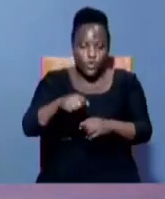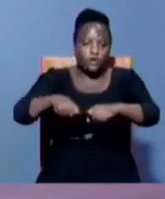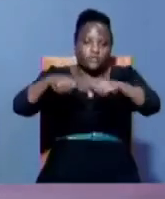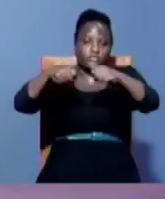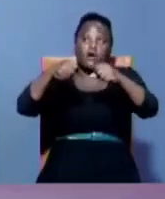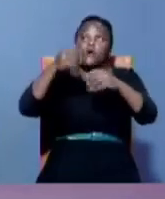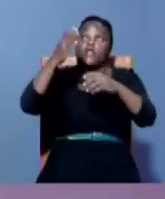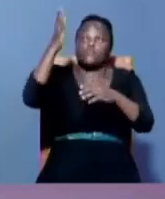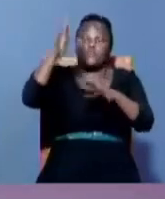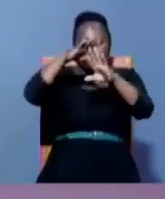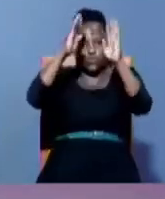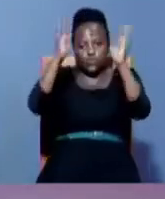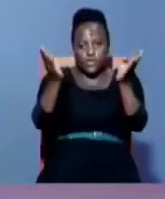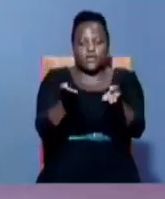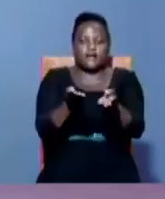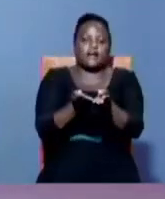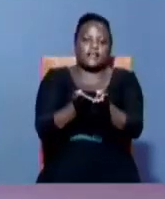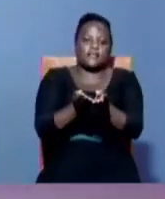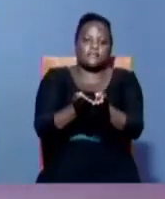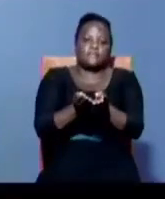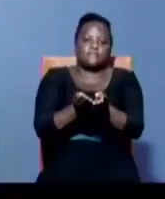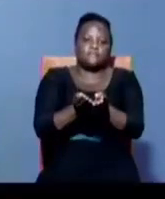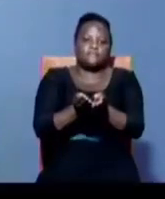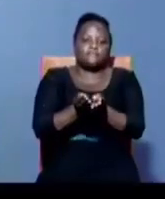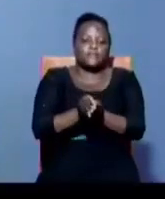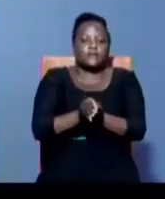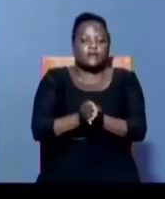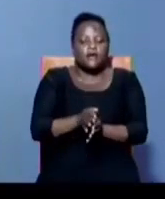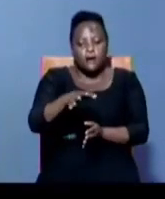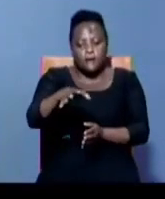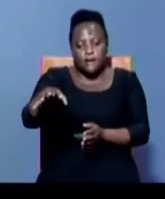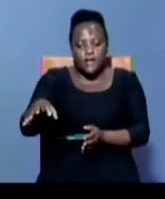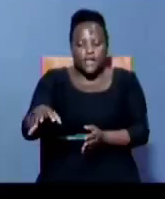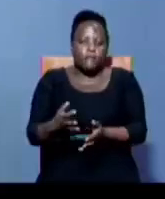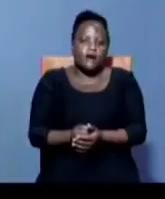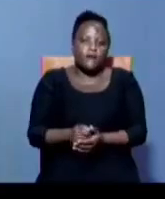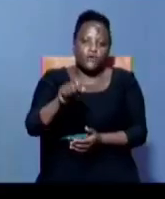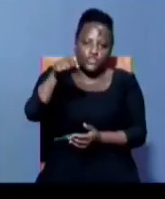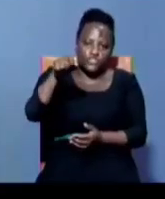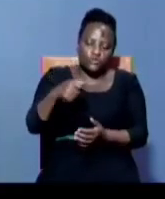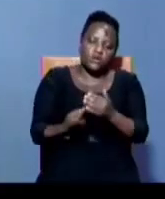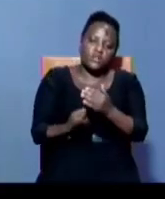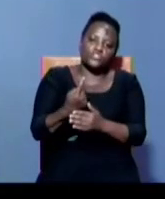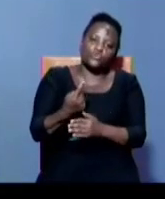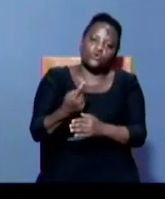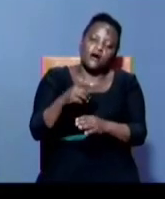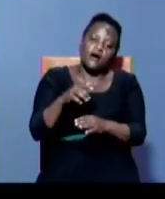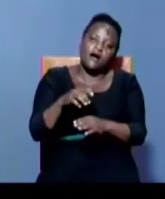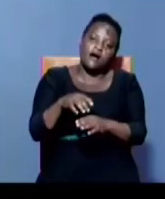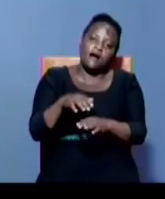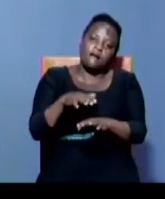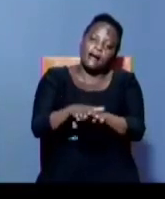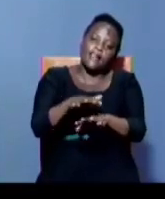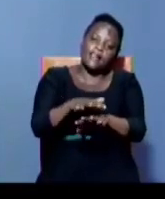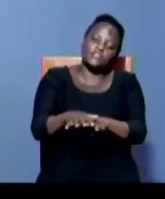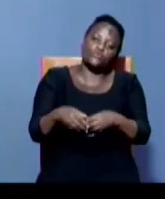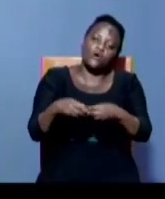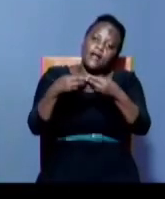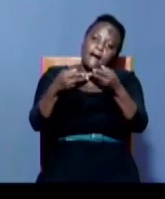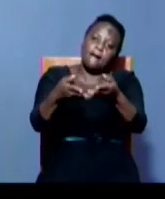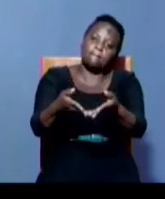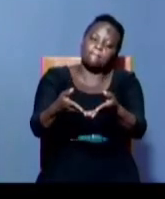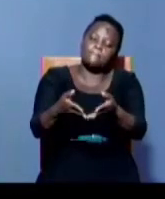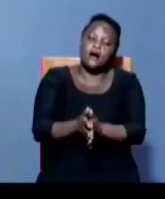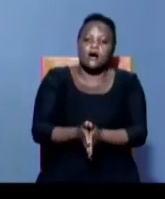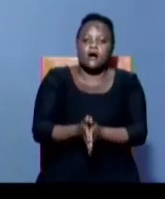Mungu duniani, administrative center, mara ambako ndipo alikuwa anatoa maelekezo, anampatia Musa na